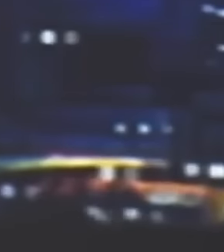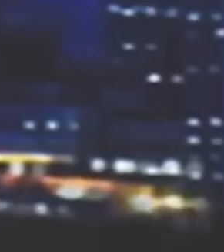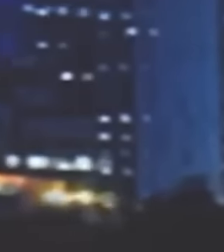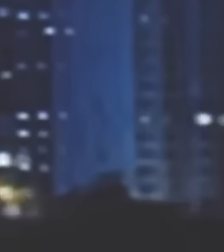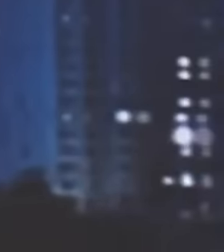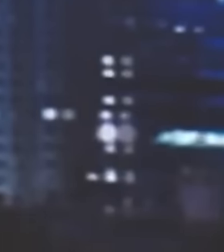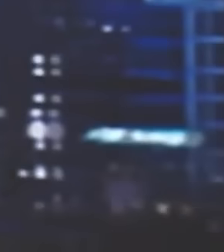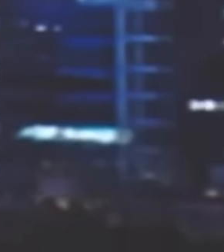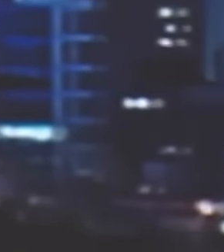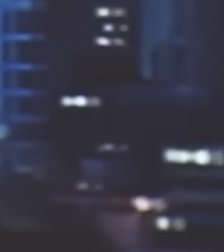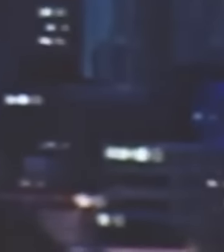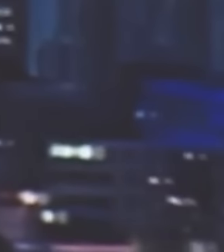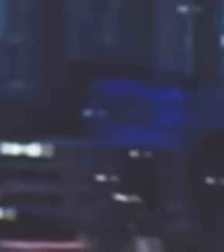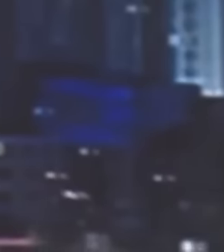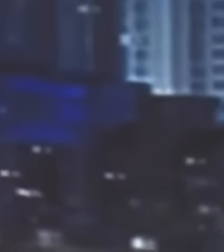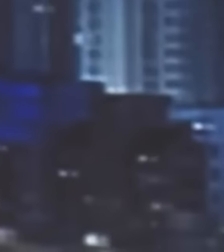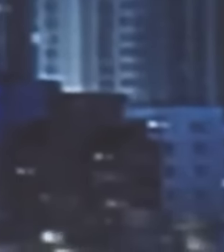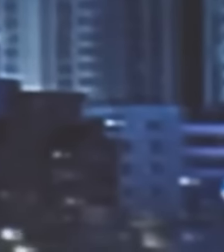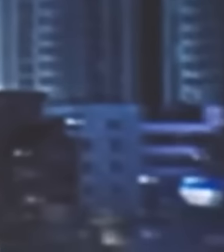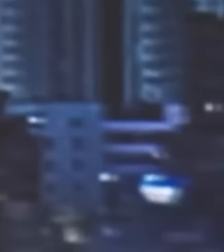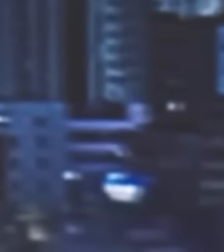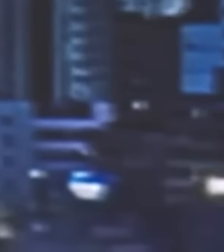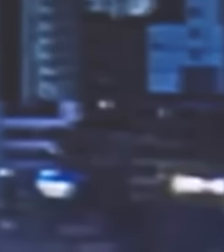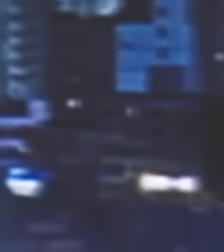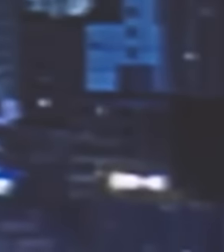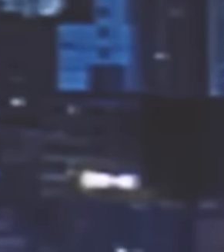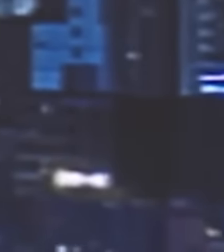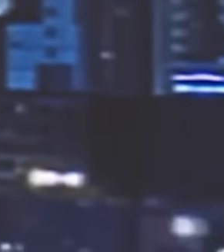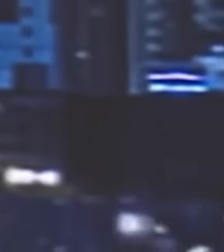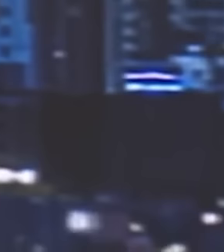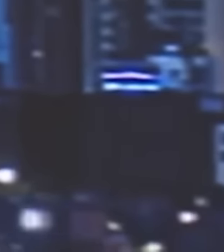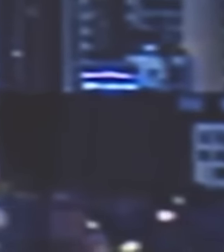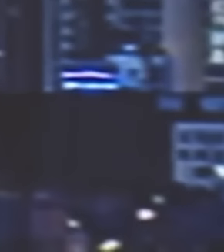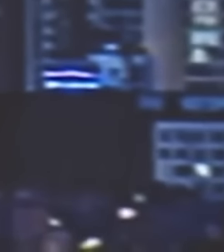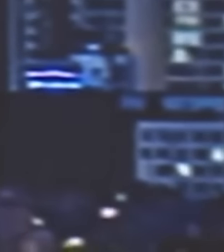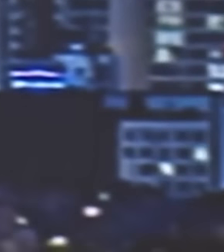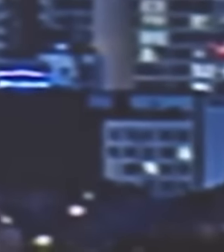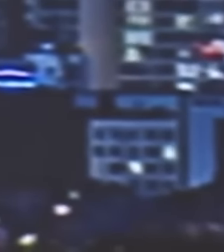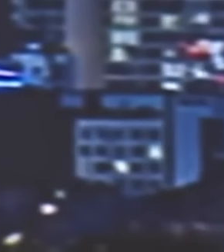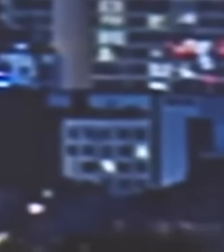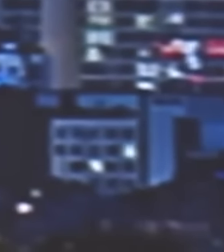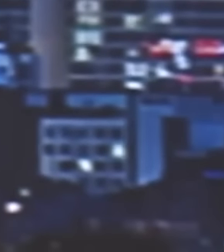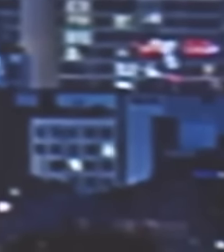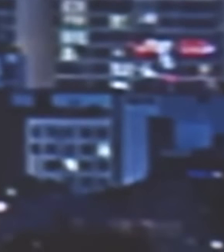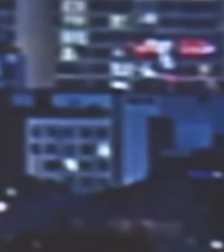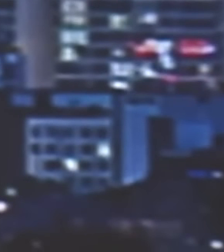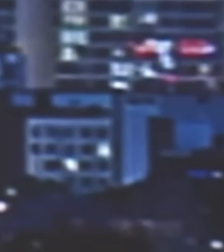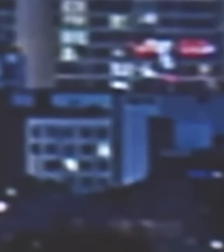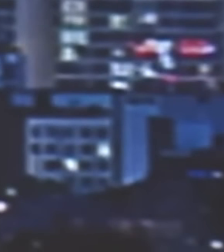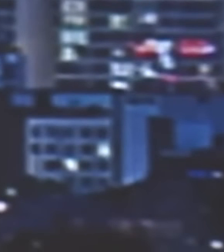JTBC 뉴스를 시청해 주신 여러분 고맙습니다. 저희는 저녁 6시 50분 뉴스룸에서 뵙겠습니다.